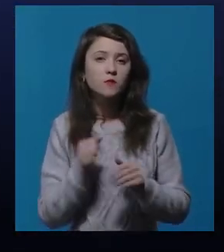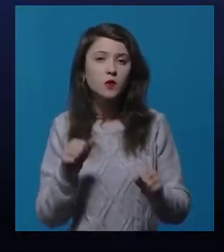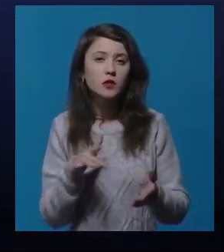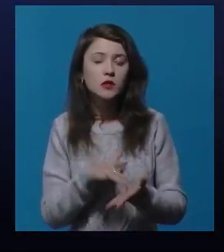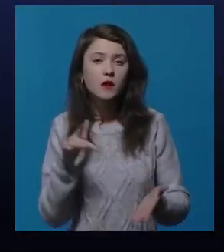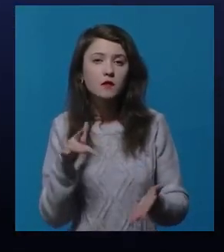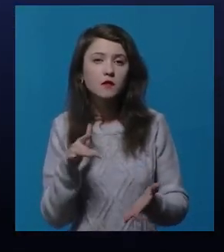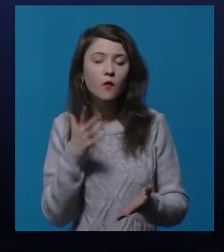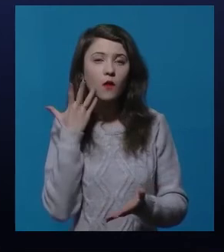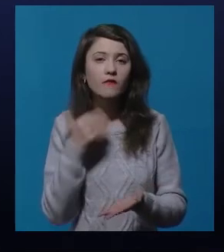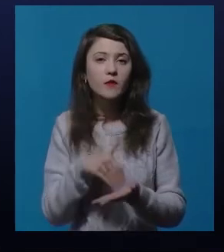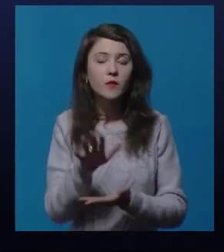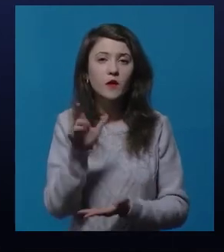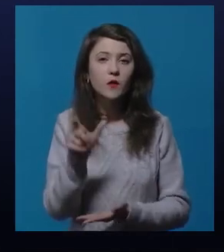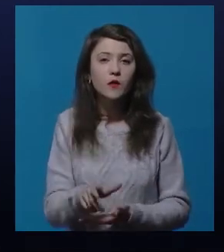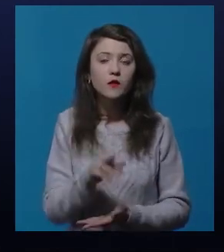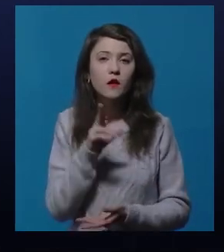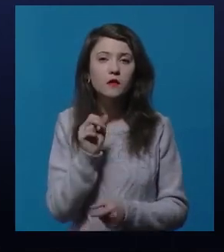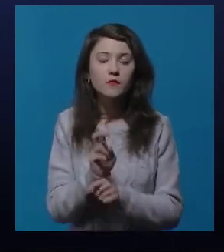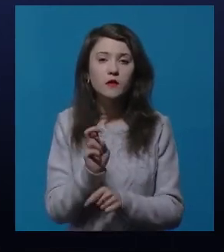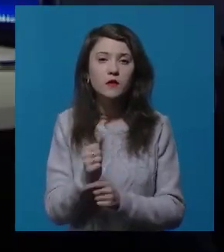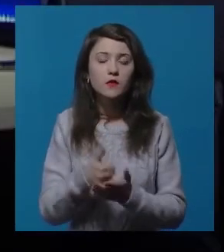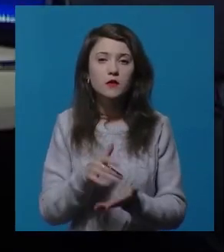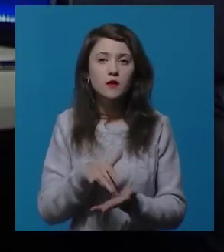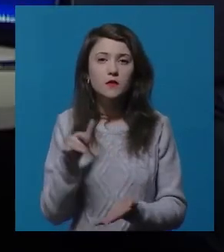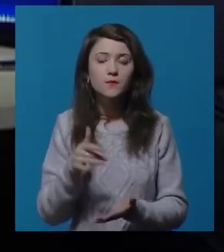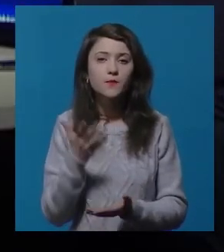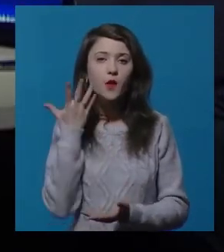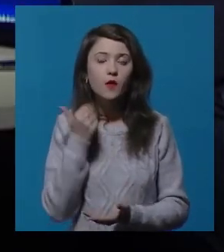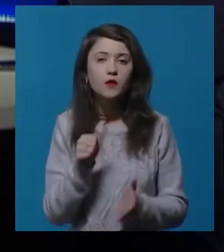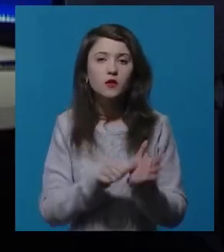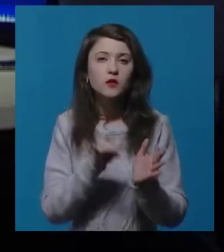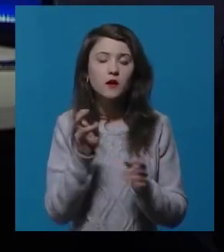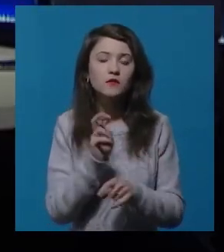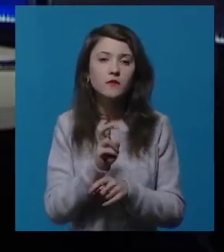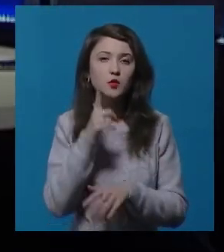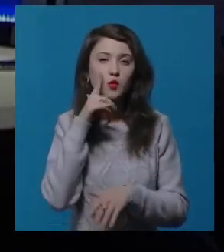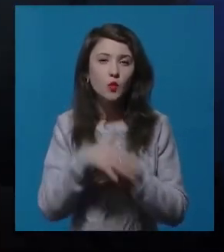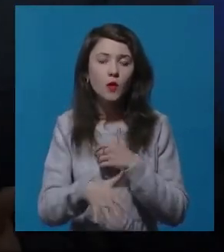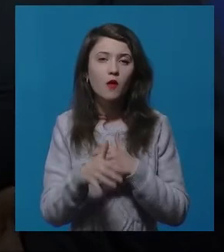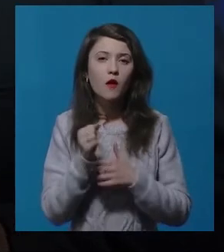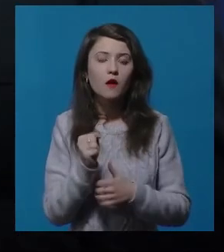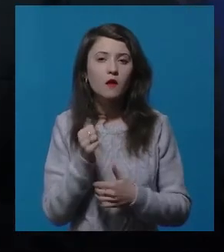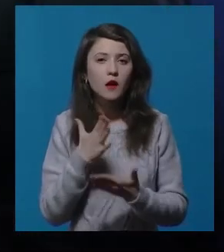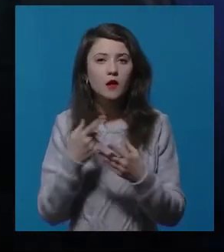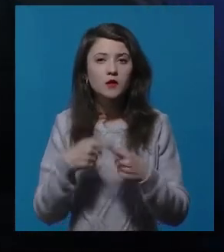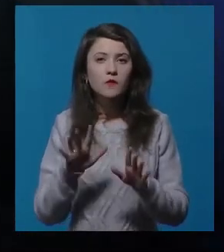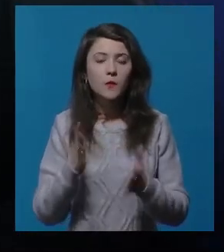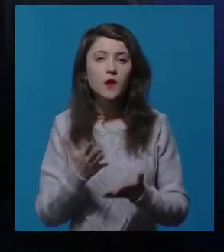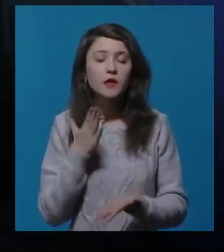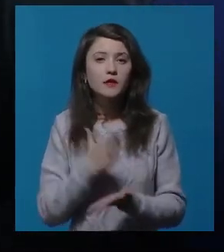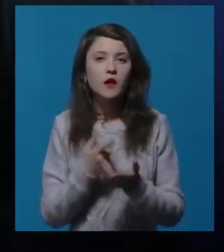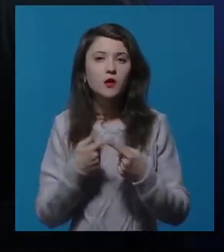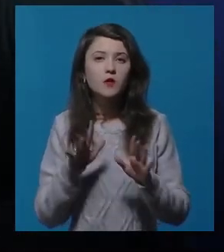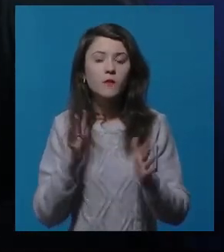центр відмовляє, власне, людині, яка звертається до центру? Ну, коли 6 разів звертався, зрозуміло, то, а є інші випадки, так? Є інші випадки, вони